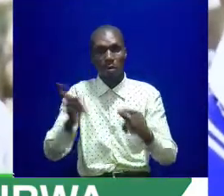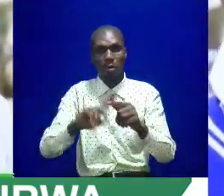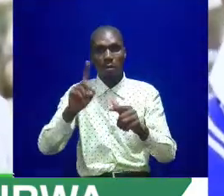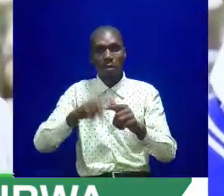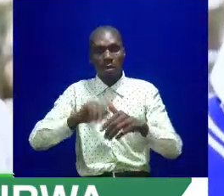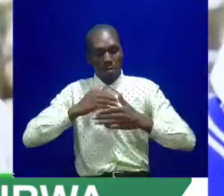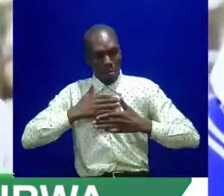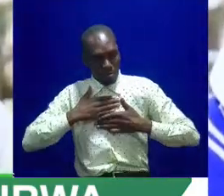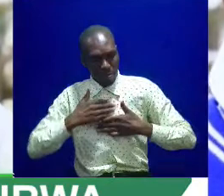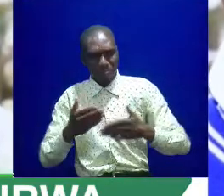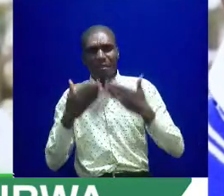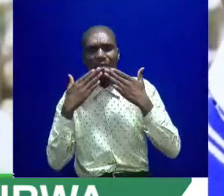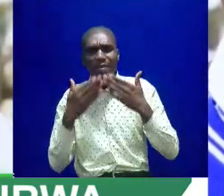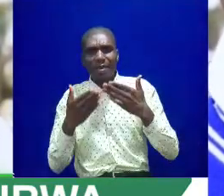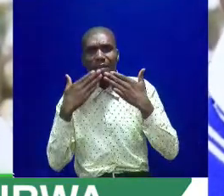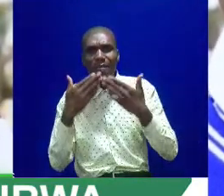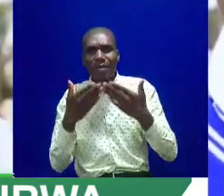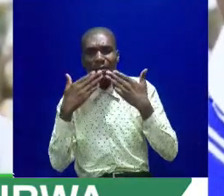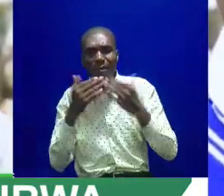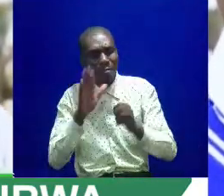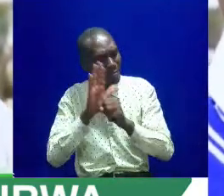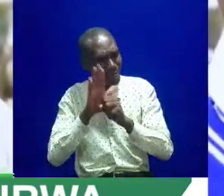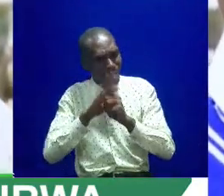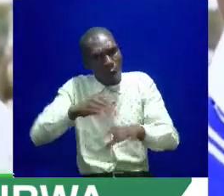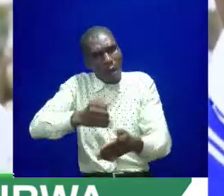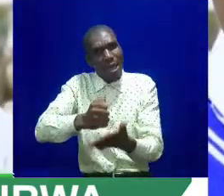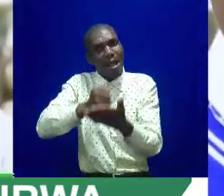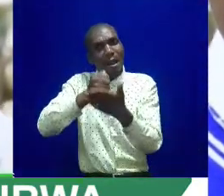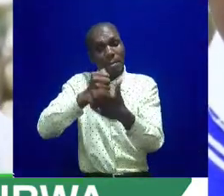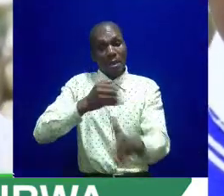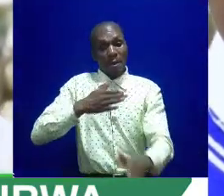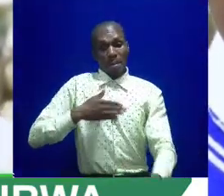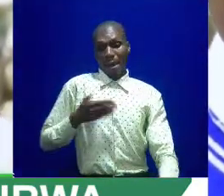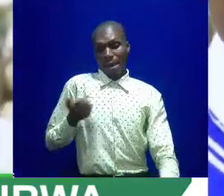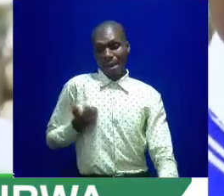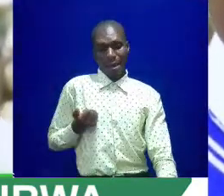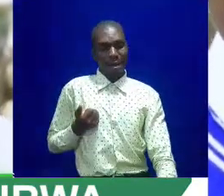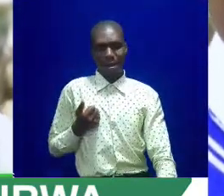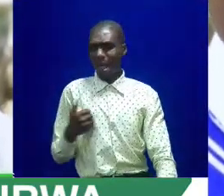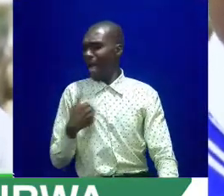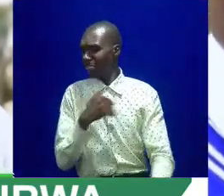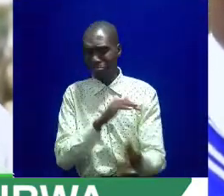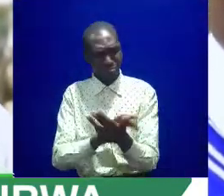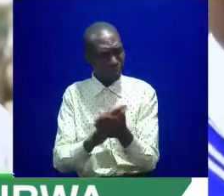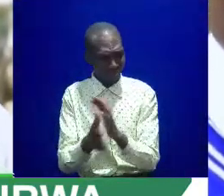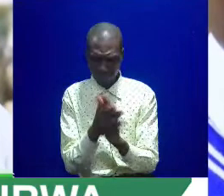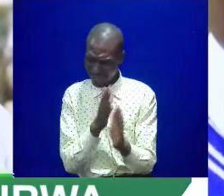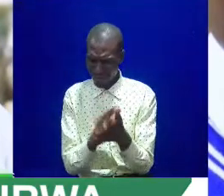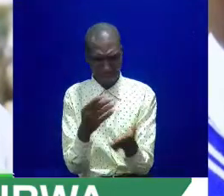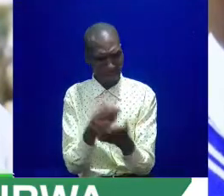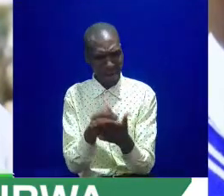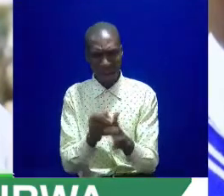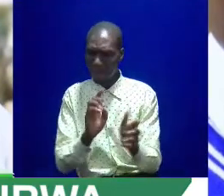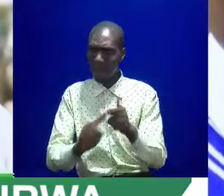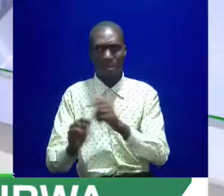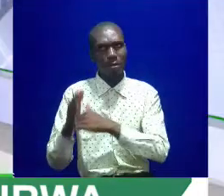mwaka na atebi nombu ya mwana soko ndusiri mwana siko kwenye ukuwa mire. Nabu hata maigana posio. Lakini nyasaye numu ya.